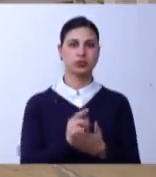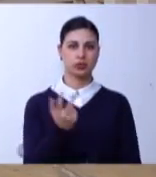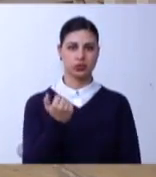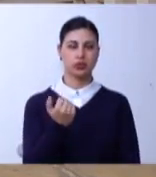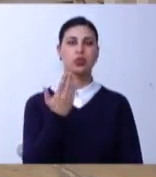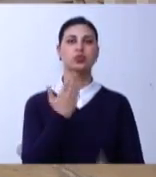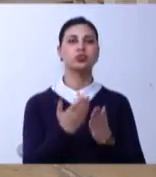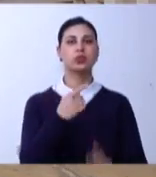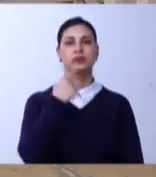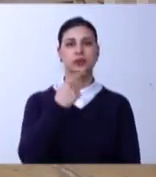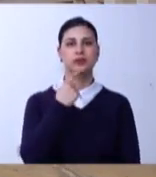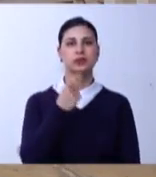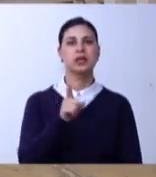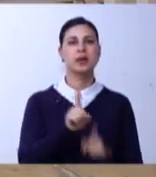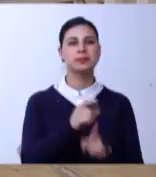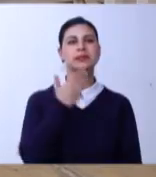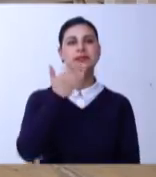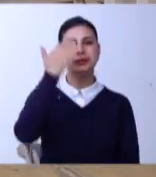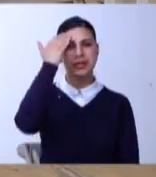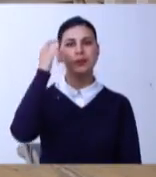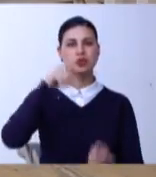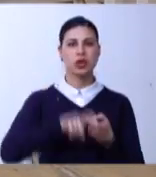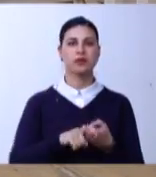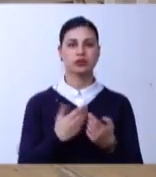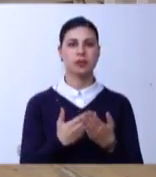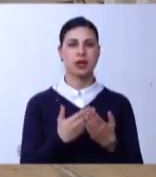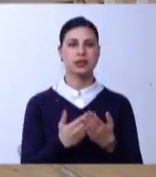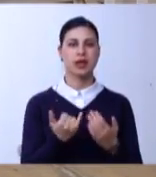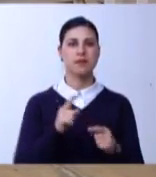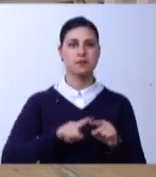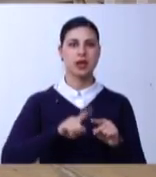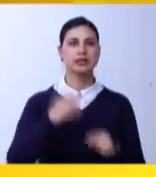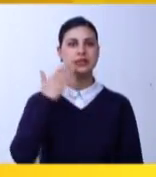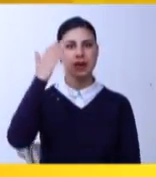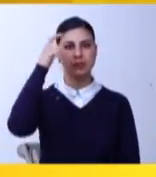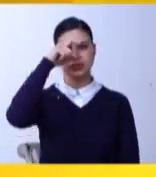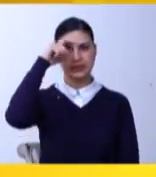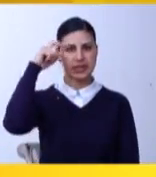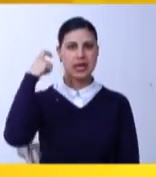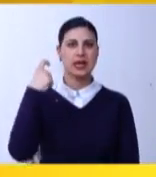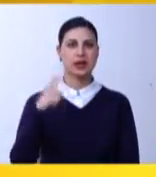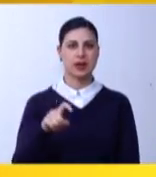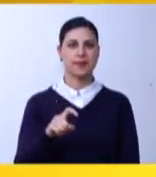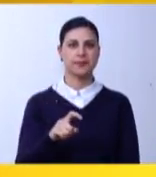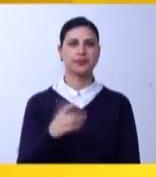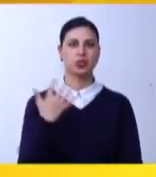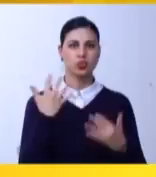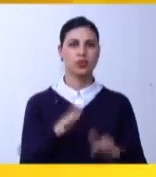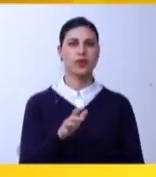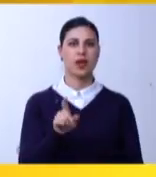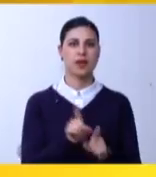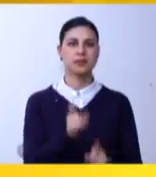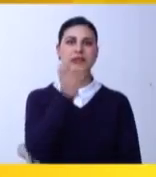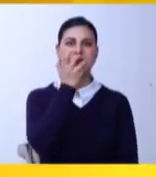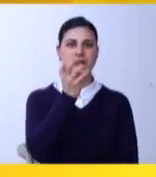თუ გავითვალისწინებთ სეზონურ თავისებურებასაც, მოდის ზაფხული, როგორც წესი თბილა,